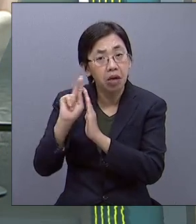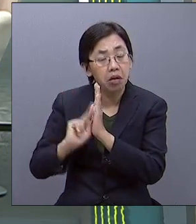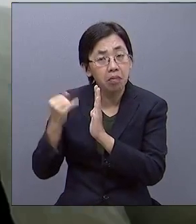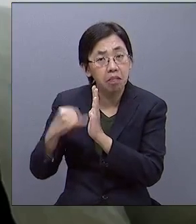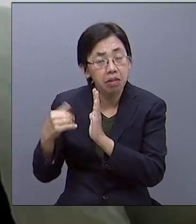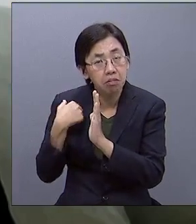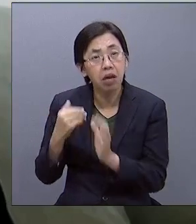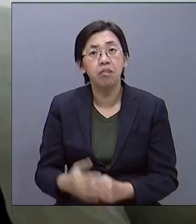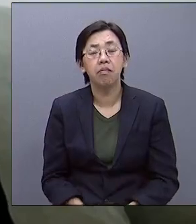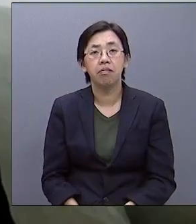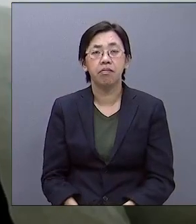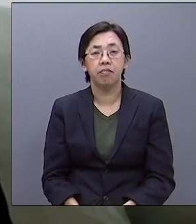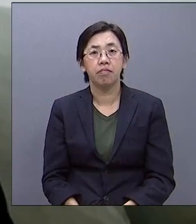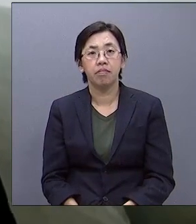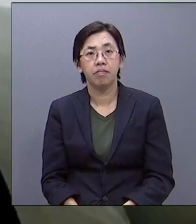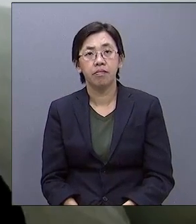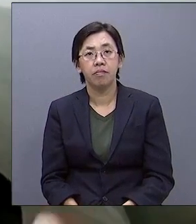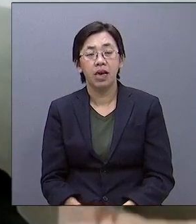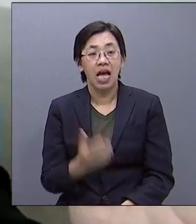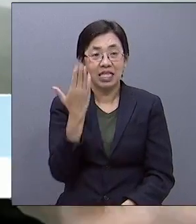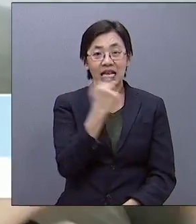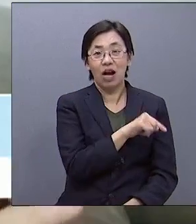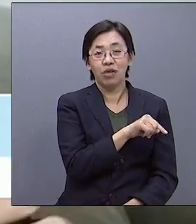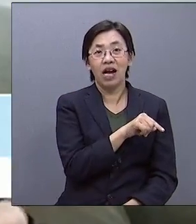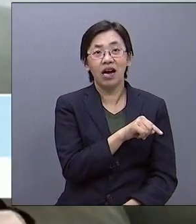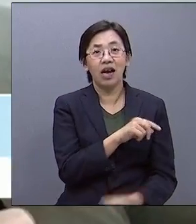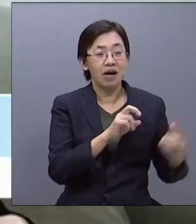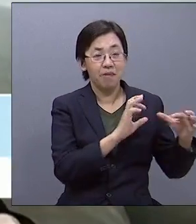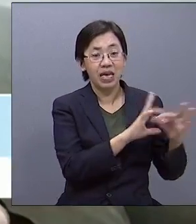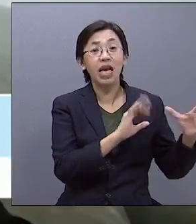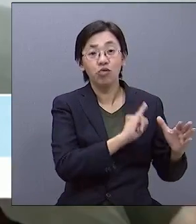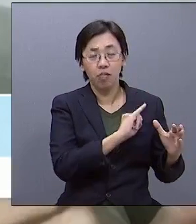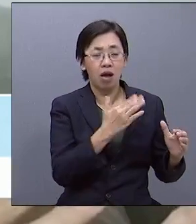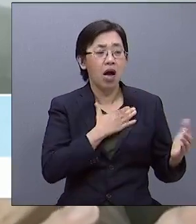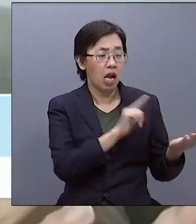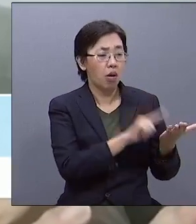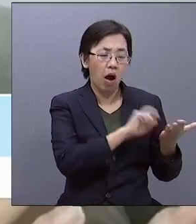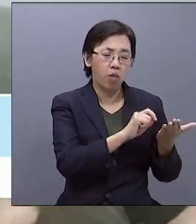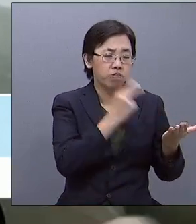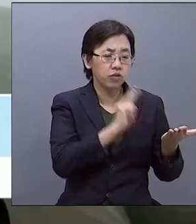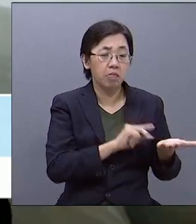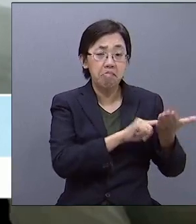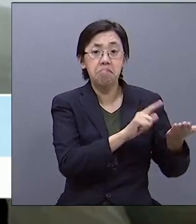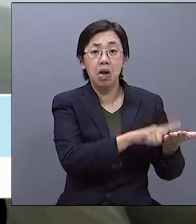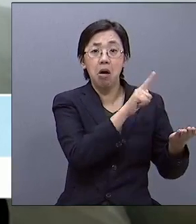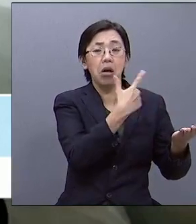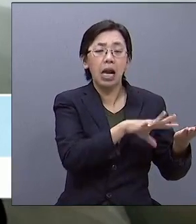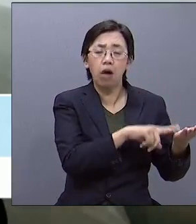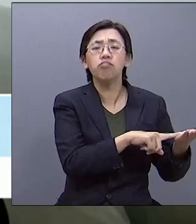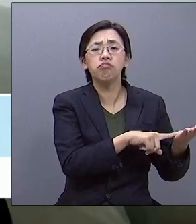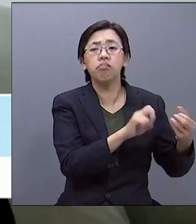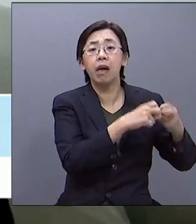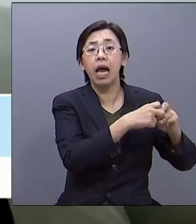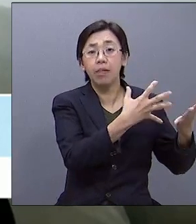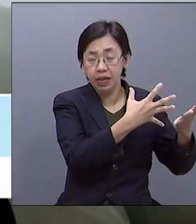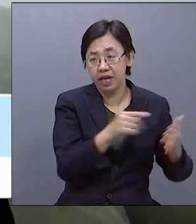ายครับ ครับเอาที่เก่าก่อนที่เก่าก็ไม่เกี่ยวแล้วนะถูกไหมครับ คุ ณลาออกถูกต้องไปละนะครับแต่ในส่วนของ